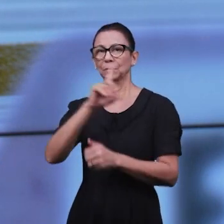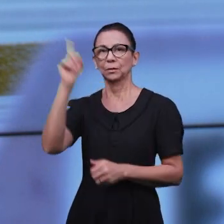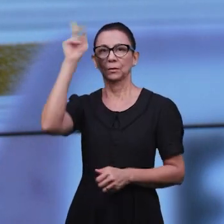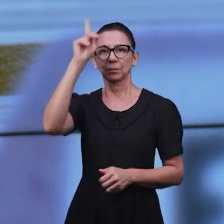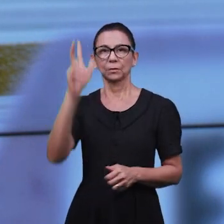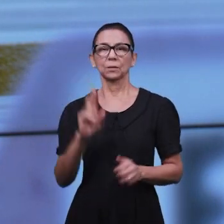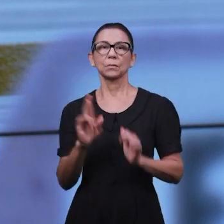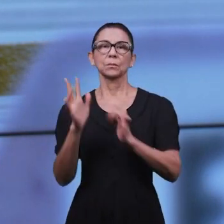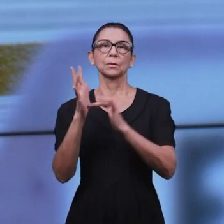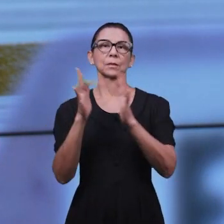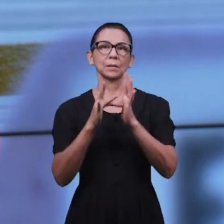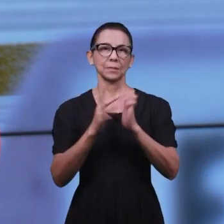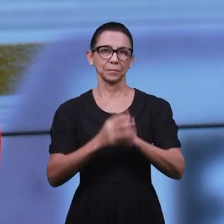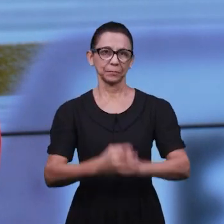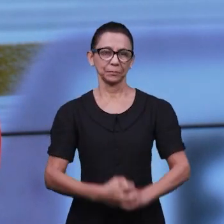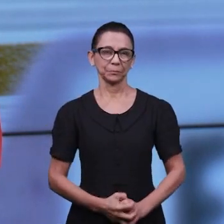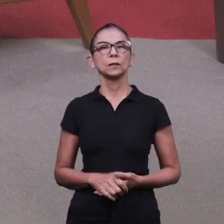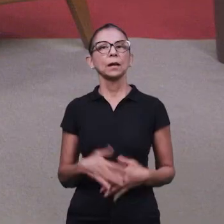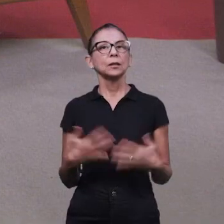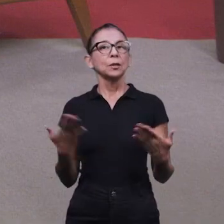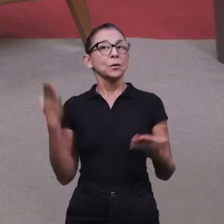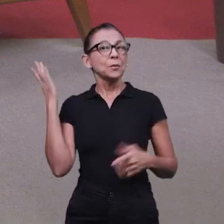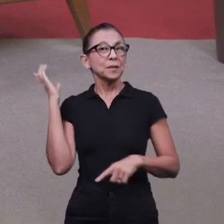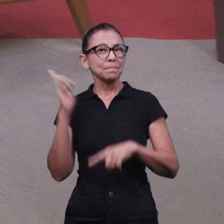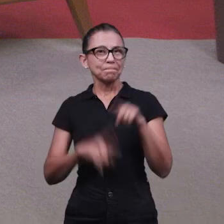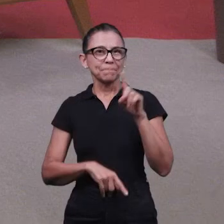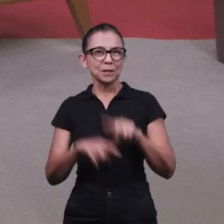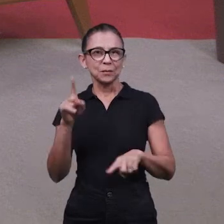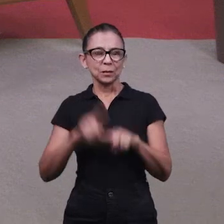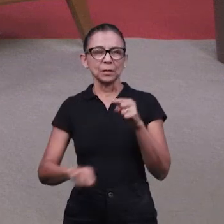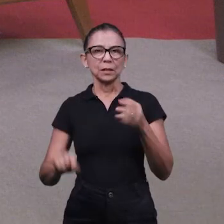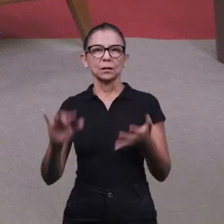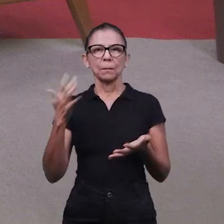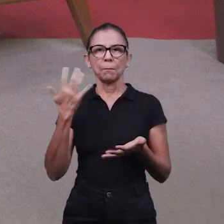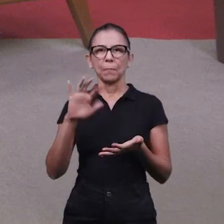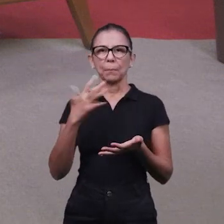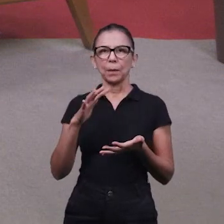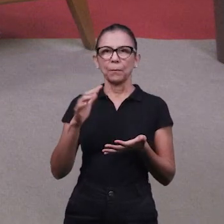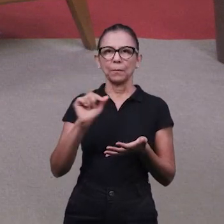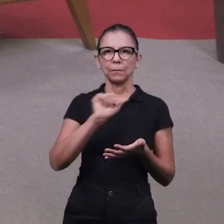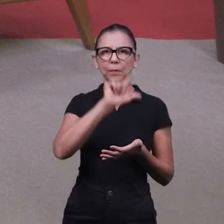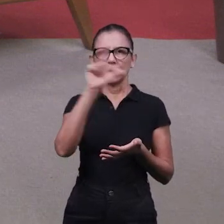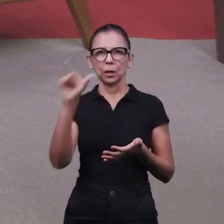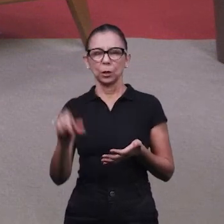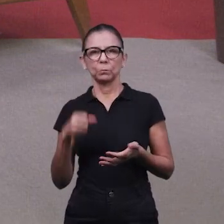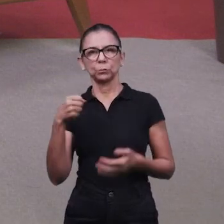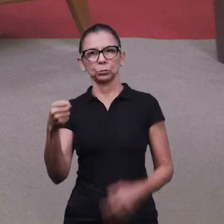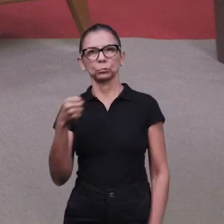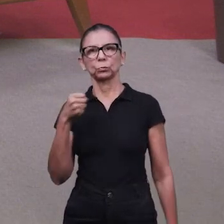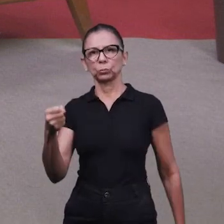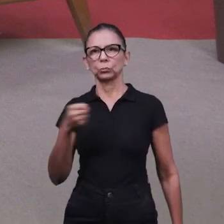Dieu, la paix du Seigneur Jésus. Les instruments de percussion, comme